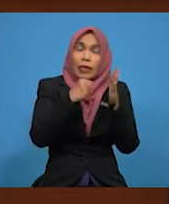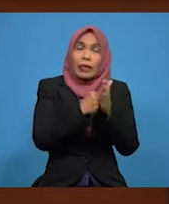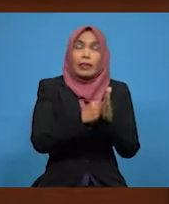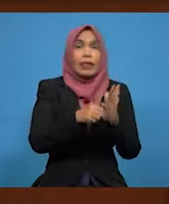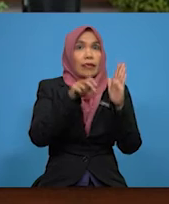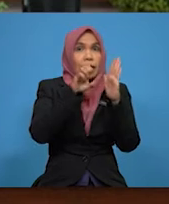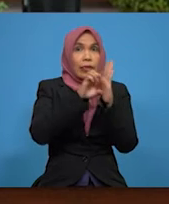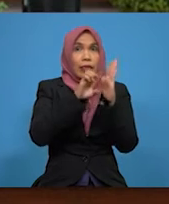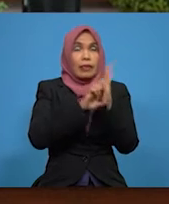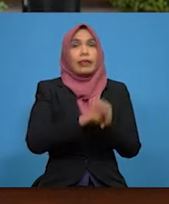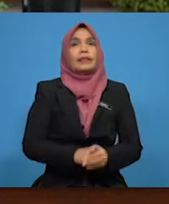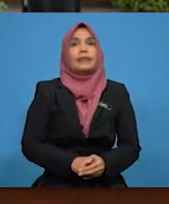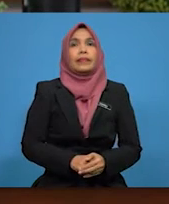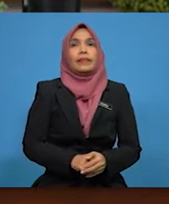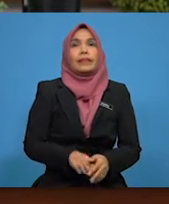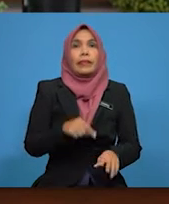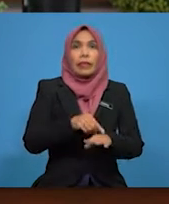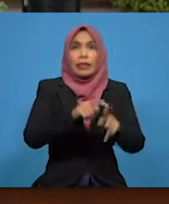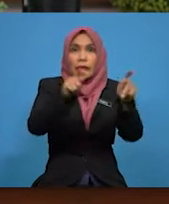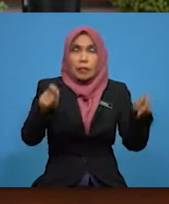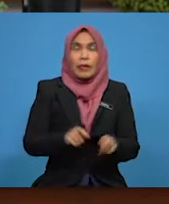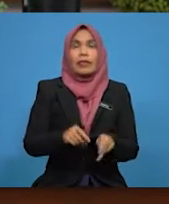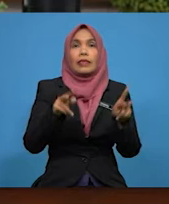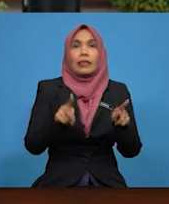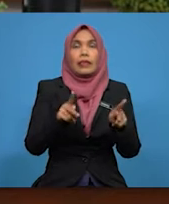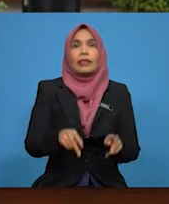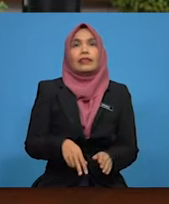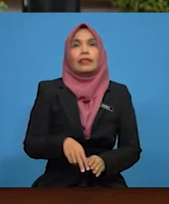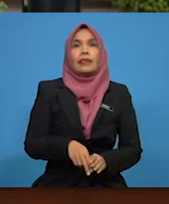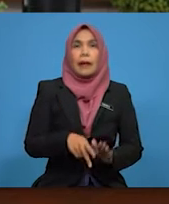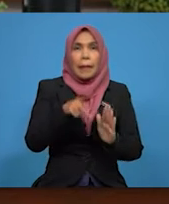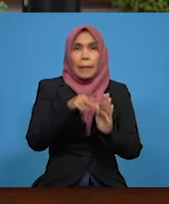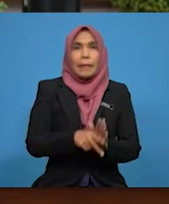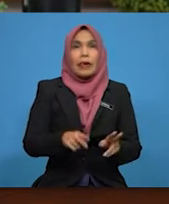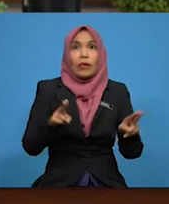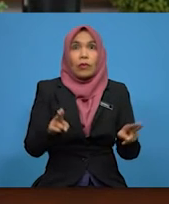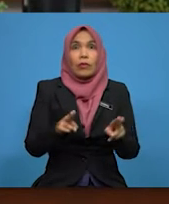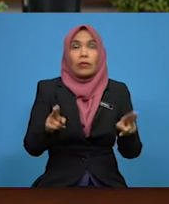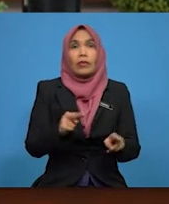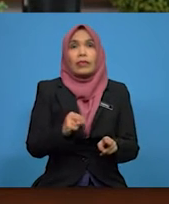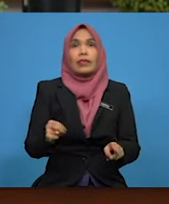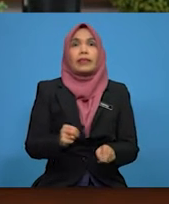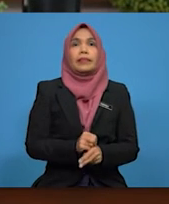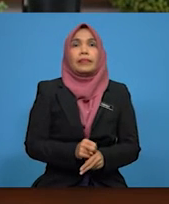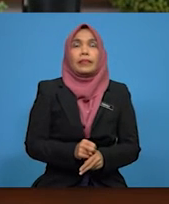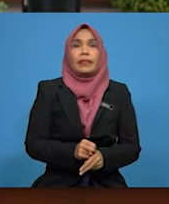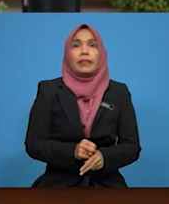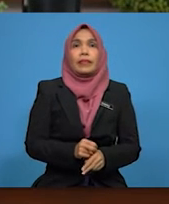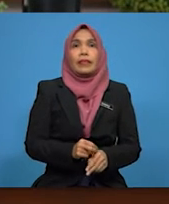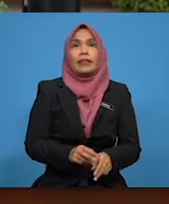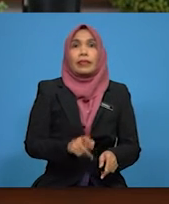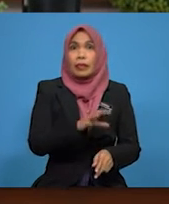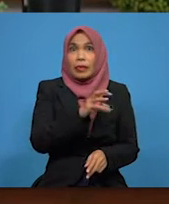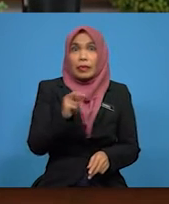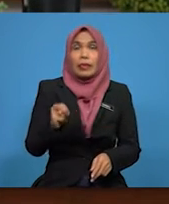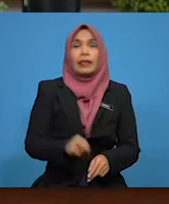tempat kerja, ianya akan mengganggu kelancaran pengurusan harian ternakan poultry serta memberi impak